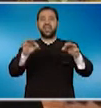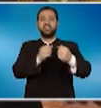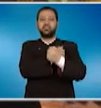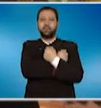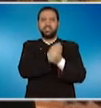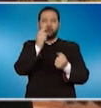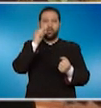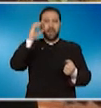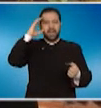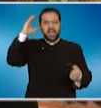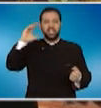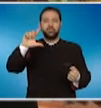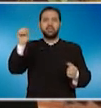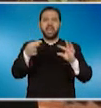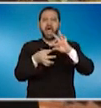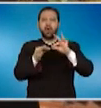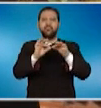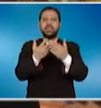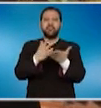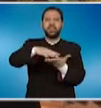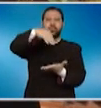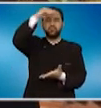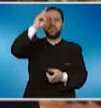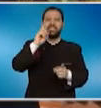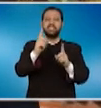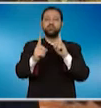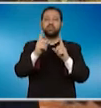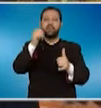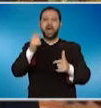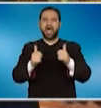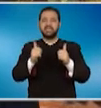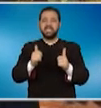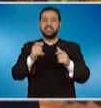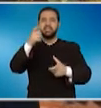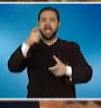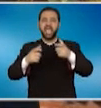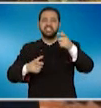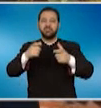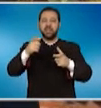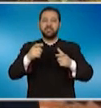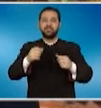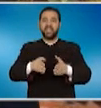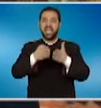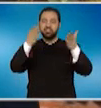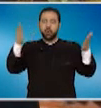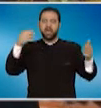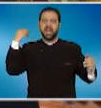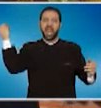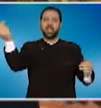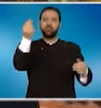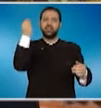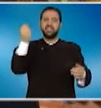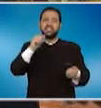Dragi telespectatori, bine v-am regăsit! La Cuvânt pentru Suflet discutăm astăzi despre revelație